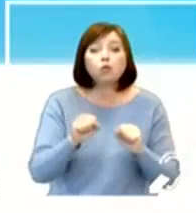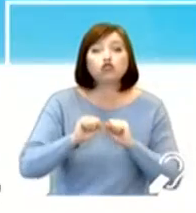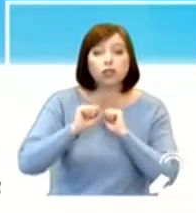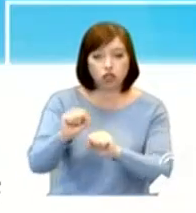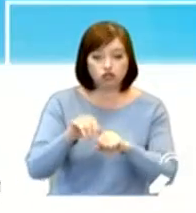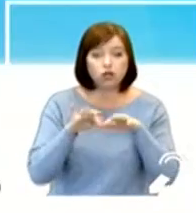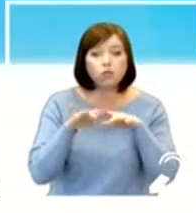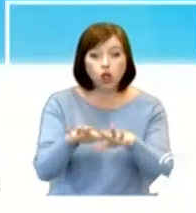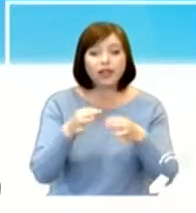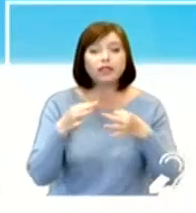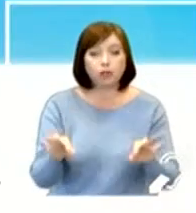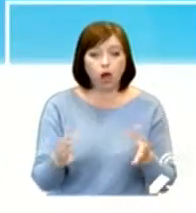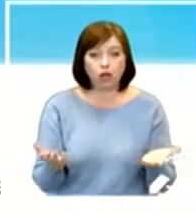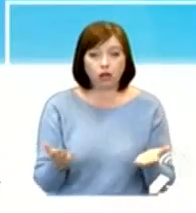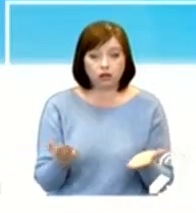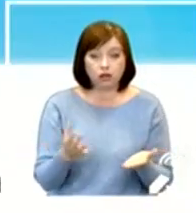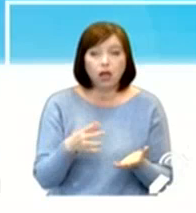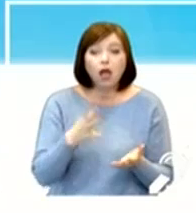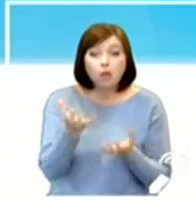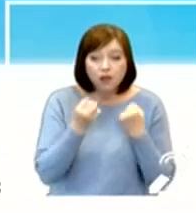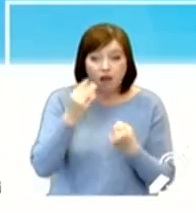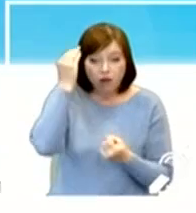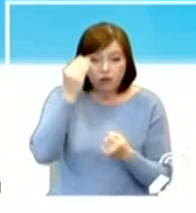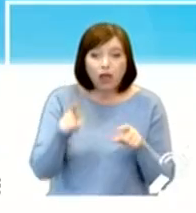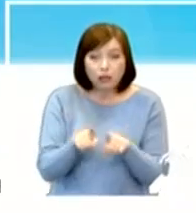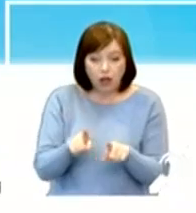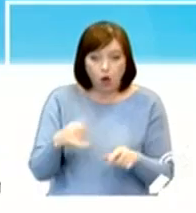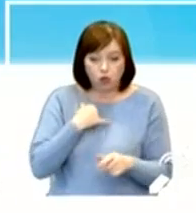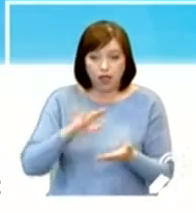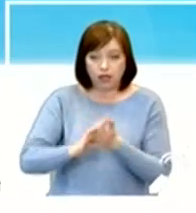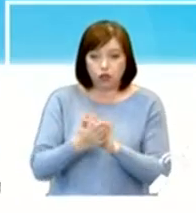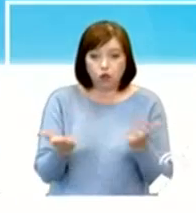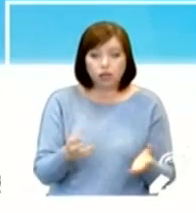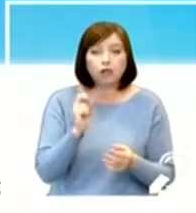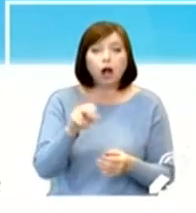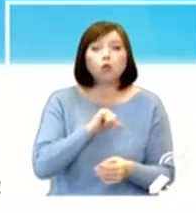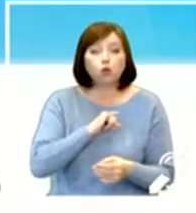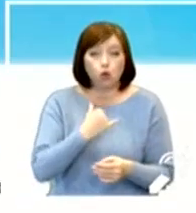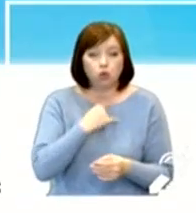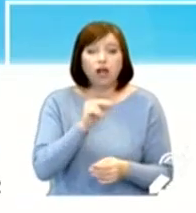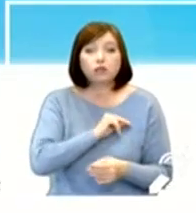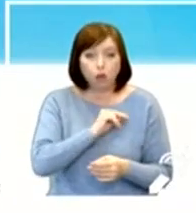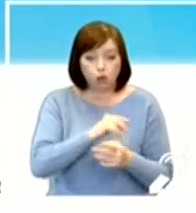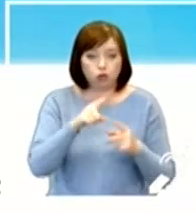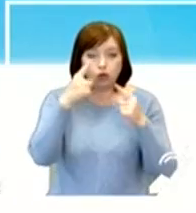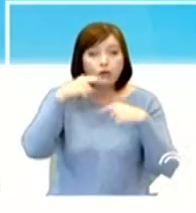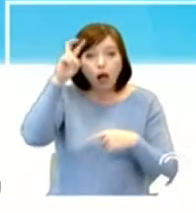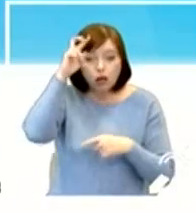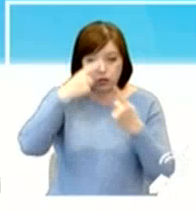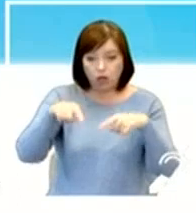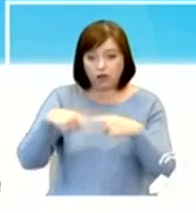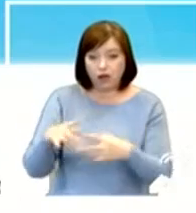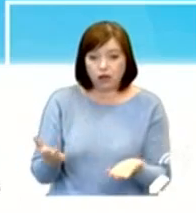procesul democratic, ținând cont de realitățile din Republica Moldova și de cum funcționează instituțiile. Pentru că,